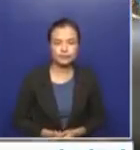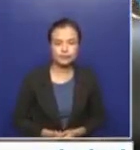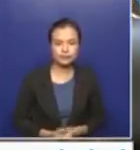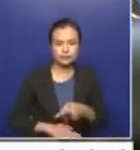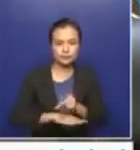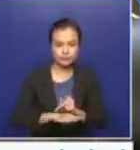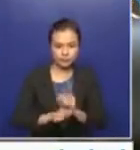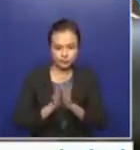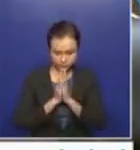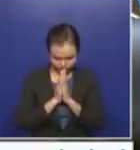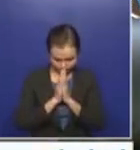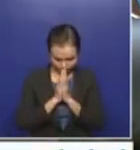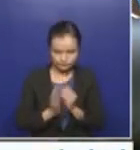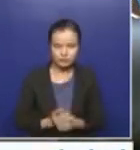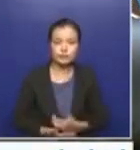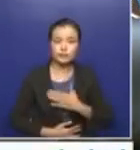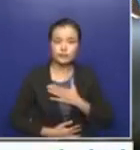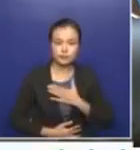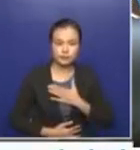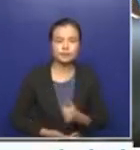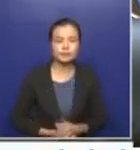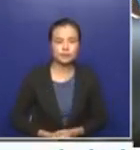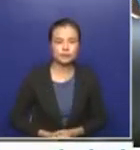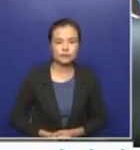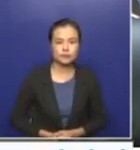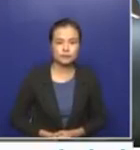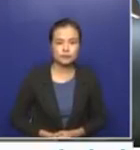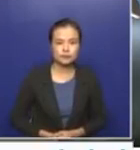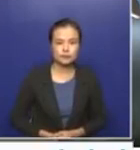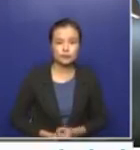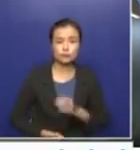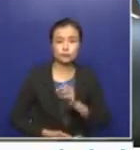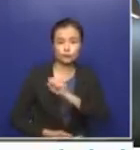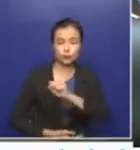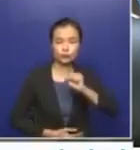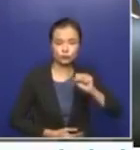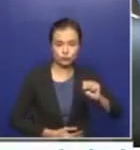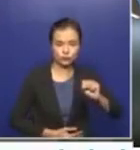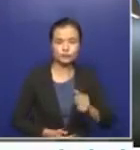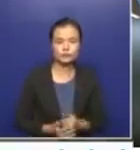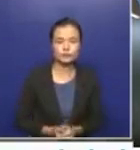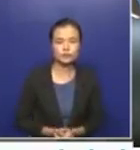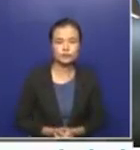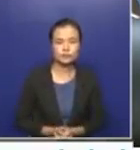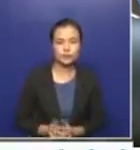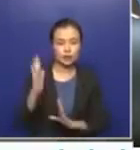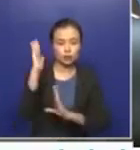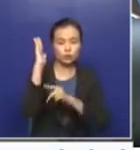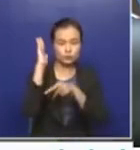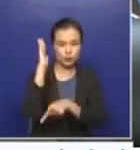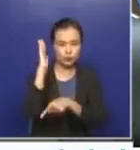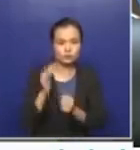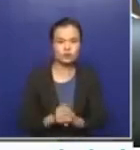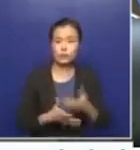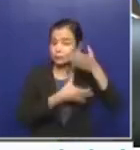กราบเรียนท่านประธานสภาที่เคารพกระผมนายชุมพลจุลสัยสมาชิกสภาผู้แทนราษฎรจังหวัดชุมพรพ